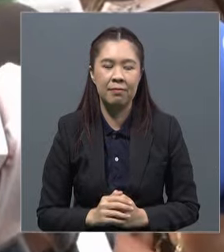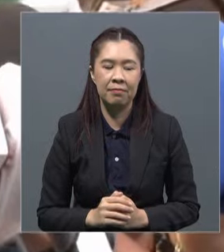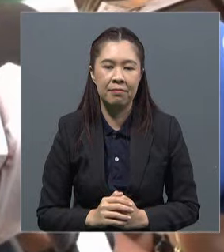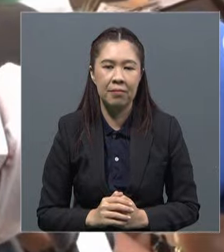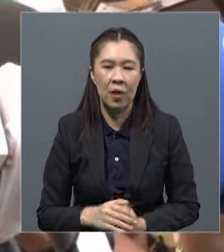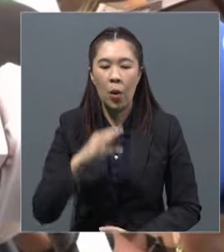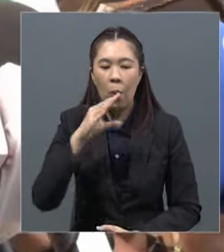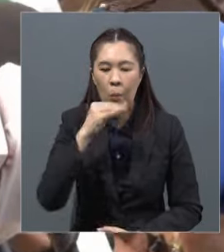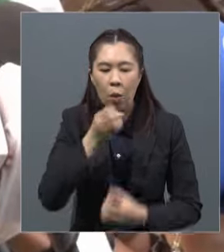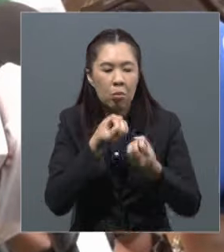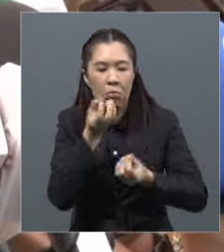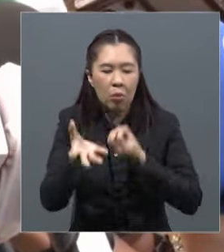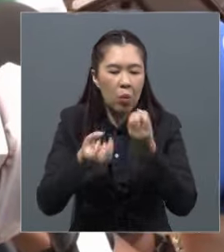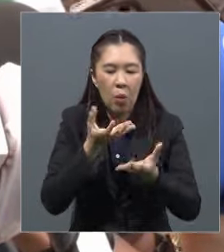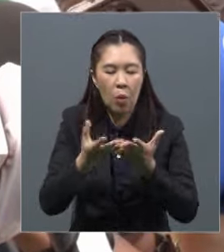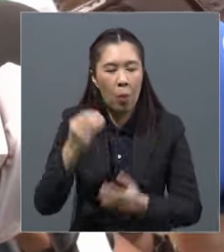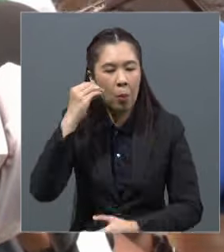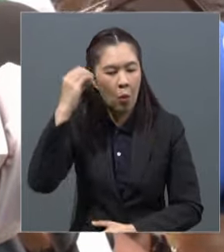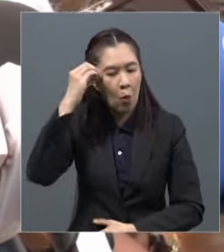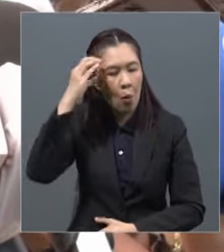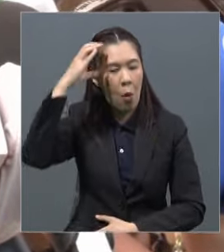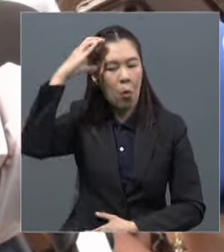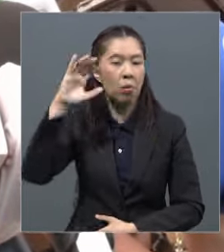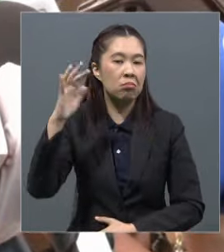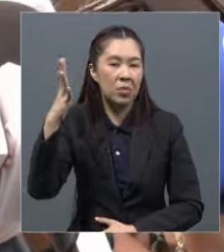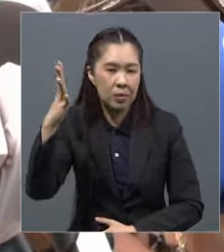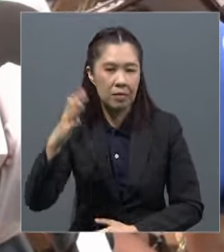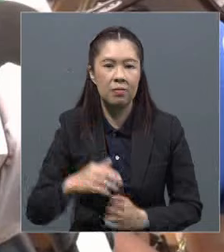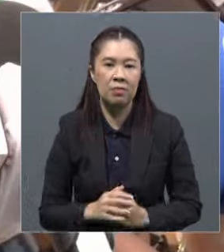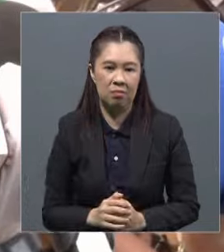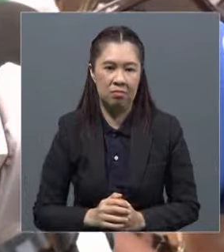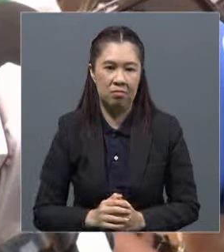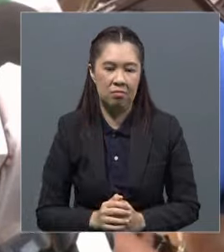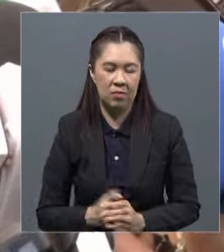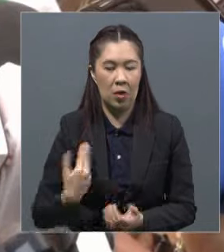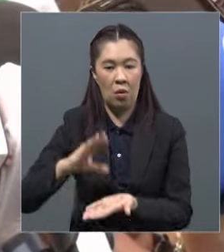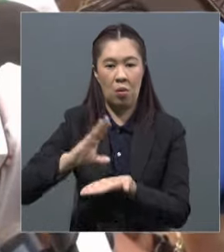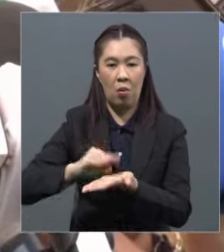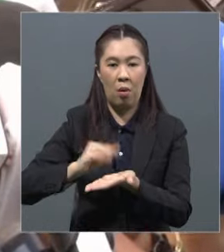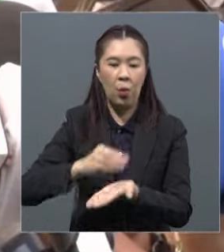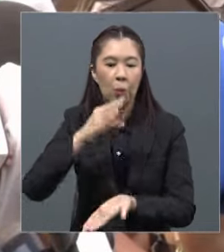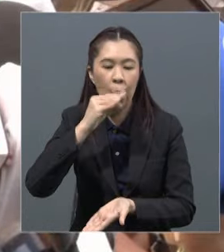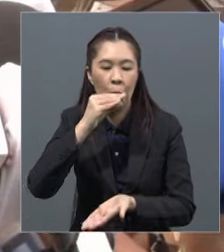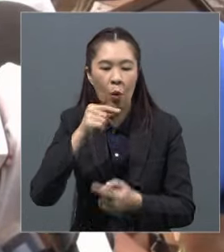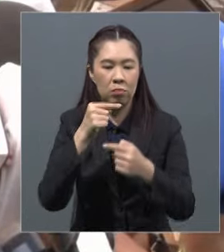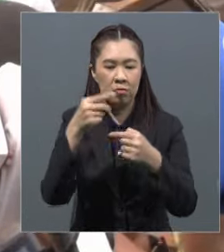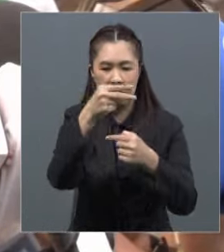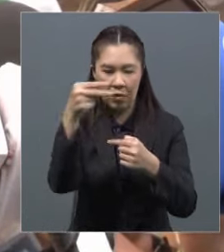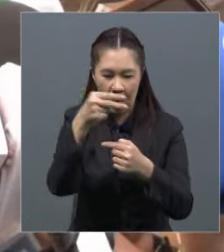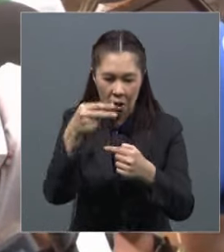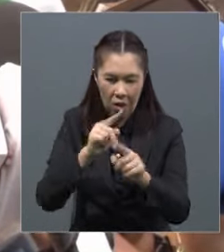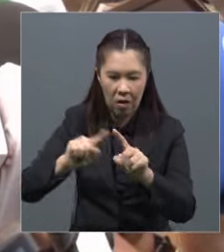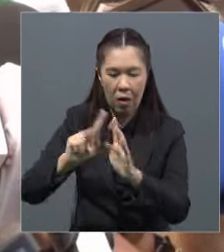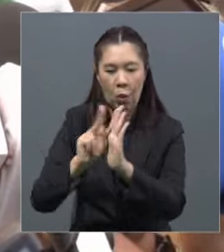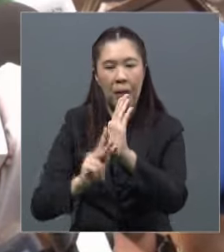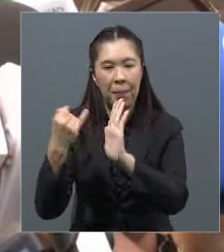นี่ยไม่มีความรู้เนี่ยถ้าจริงๆเนี่ยอย่างเงี้ยมันเท่ากับมันให้ข้อมูลเท็จเข้าไปในคอมพิวเตอร์นะครับผิดกฎหมาย